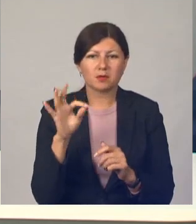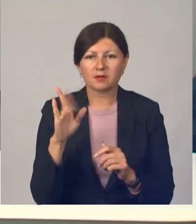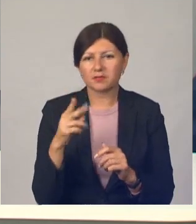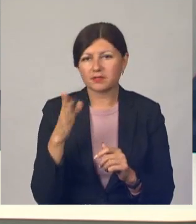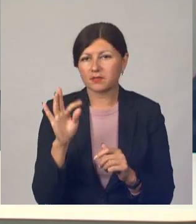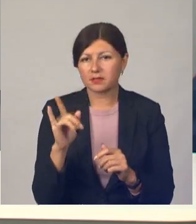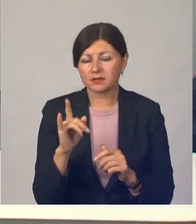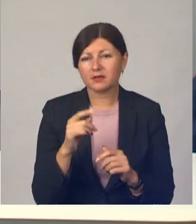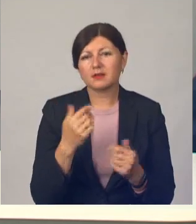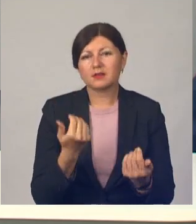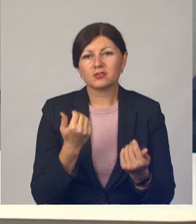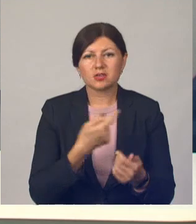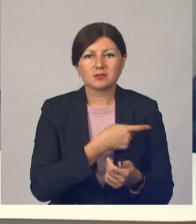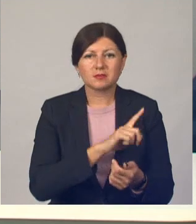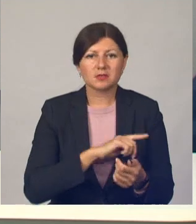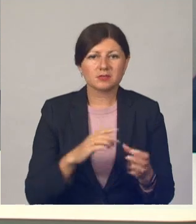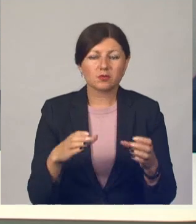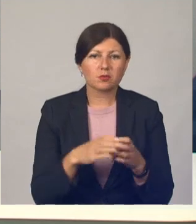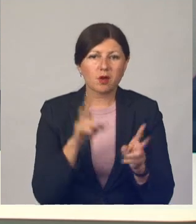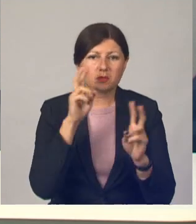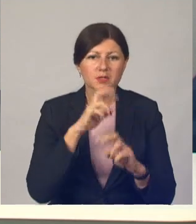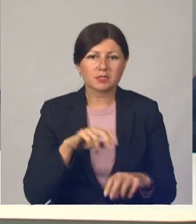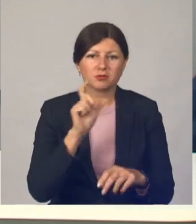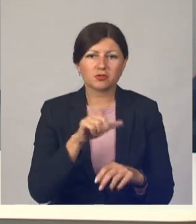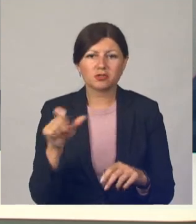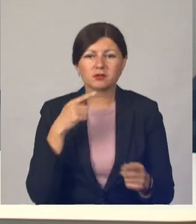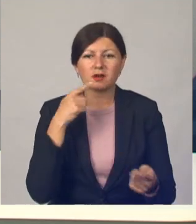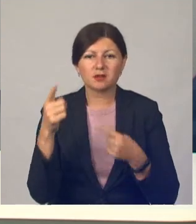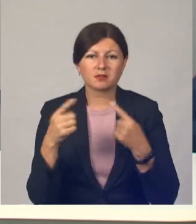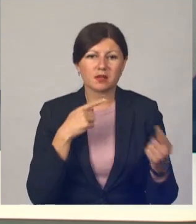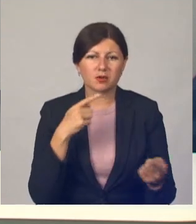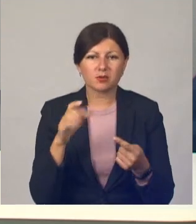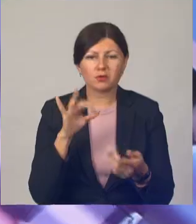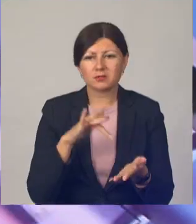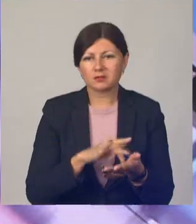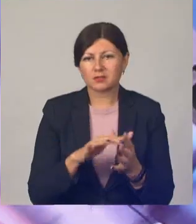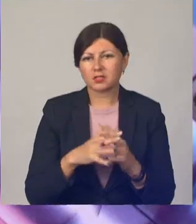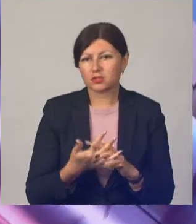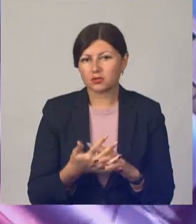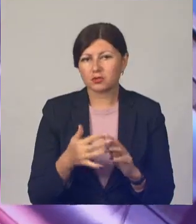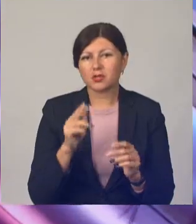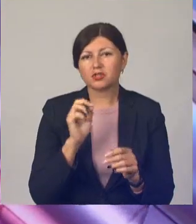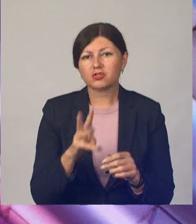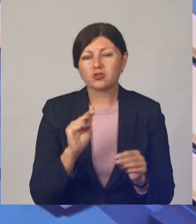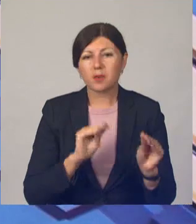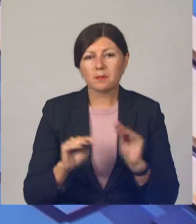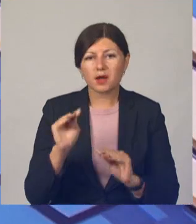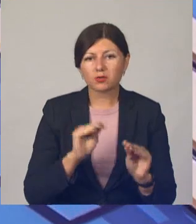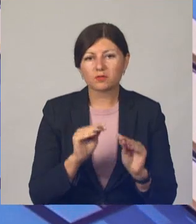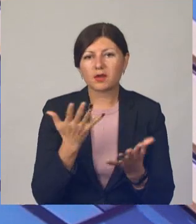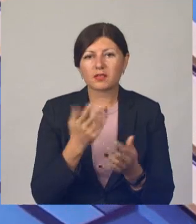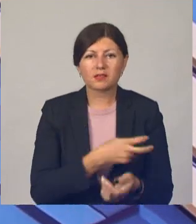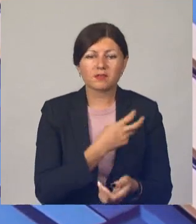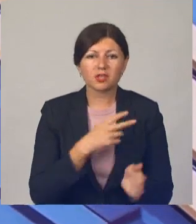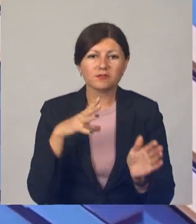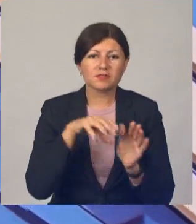борту передвижного медицинского комплекса обследуют жителей отдаленных от региональных центров сел. Чем он оборудован, какие врачи в